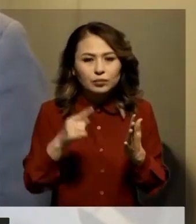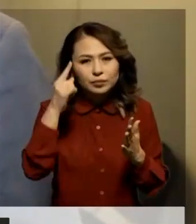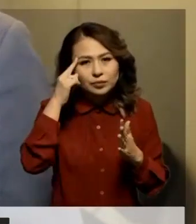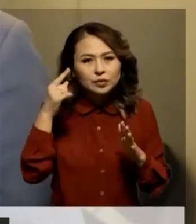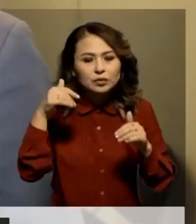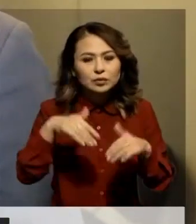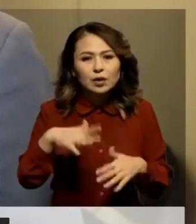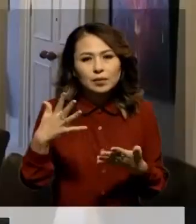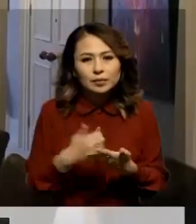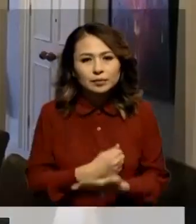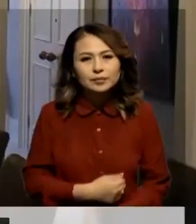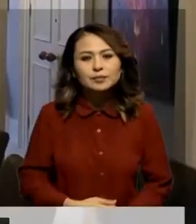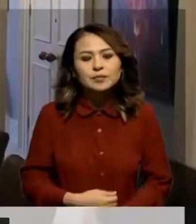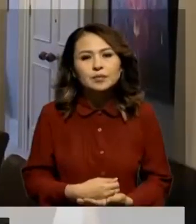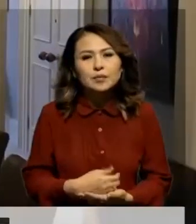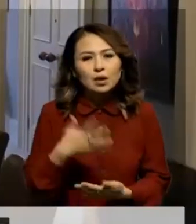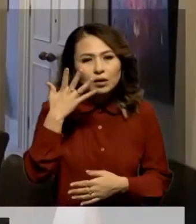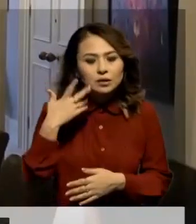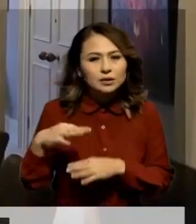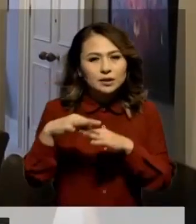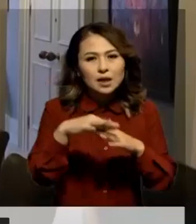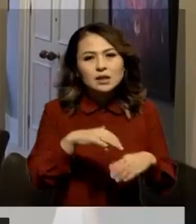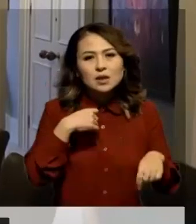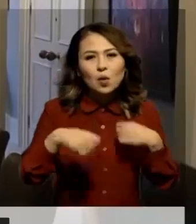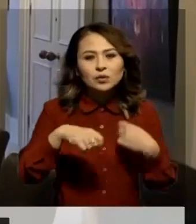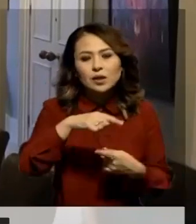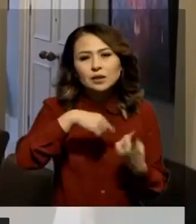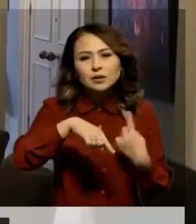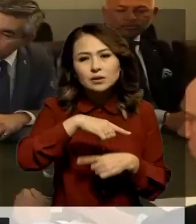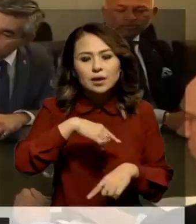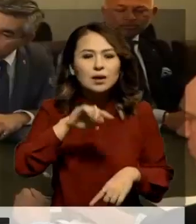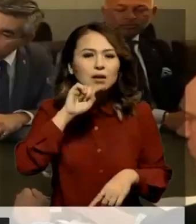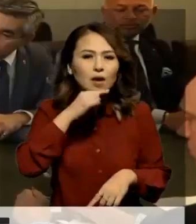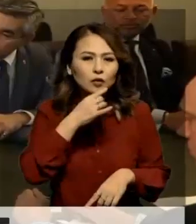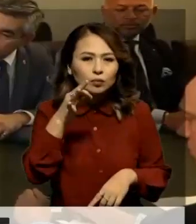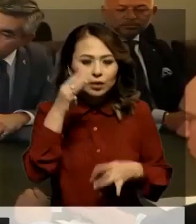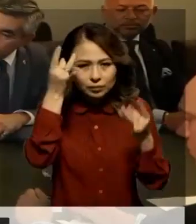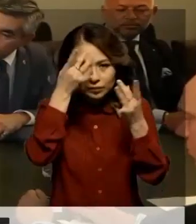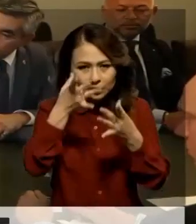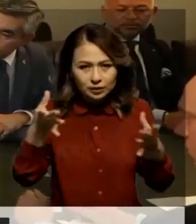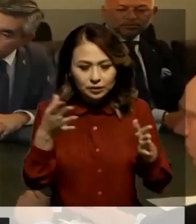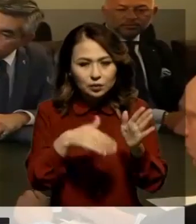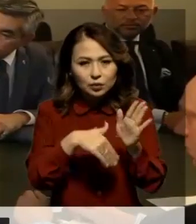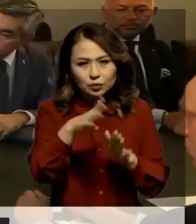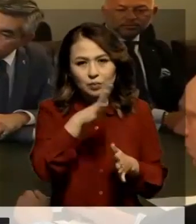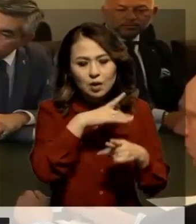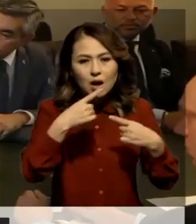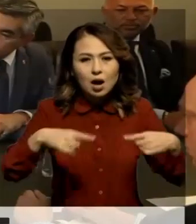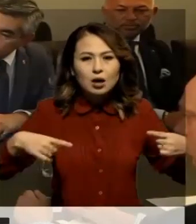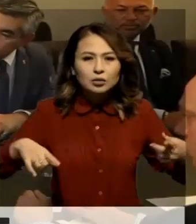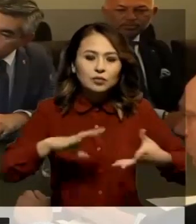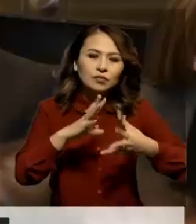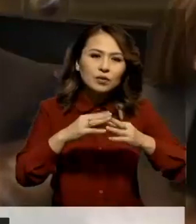жауап ала алдым. Сапар барысында сауда-экономикалық, ғылыми-техникалық және мәдени ынтымақтастықты нығайту, әртүрлі